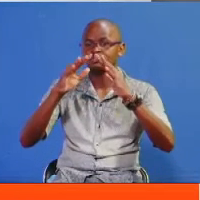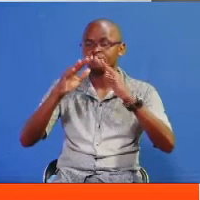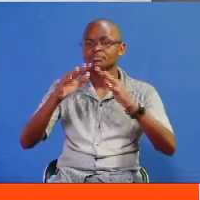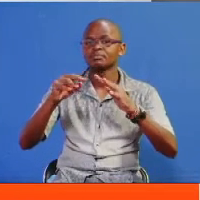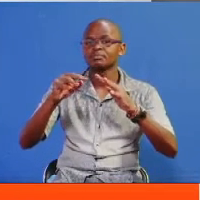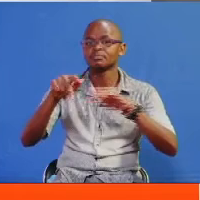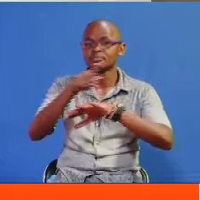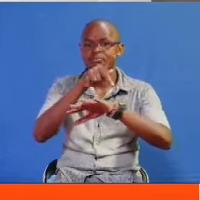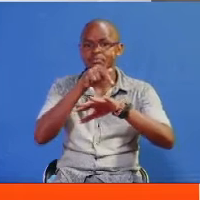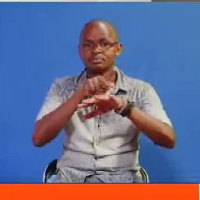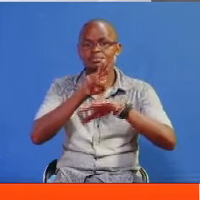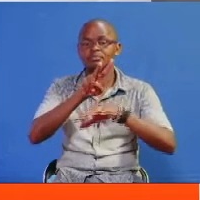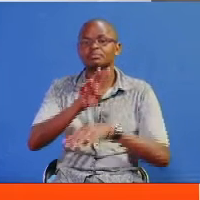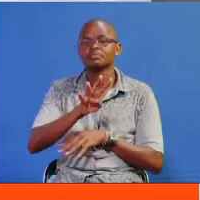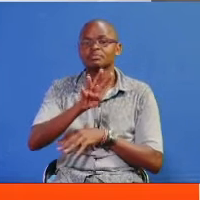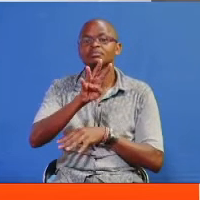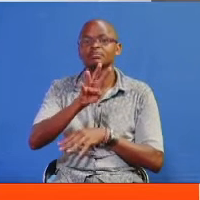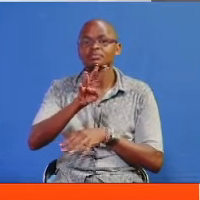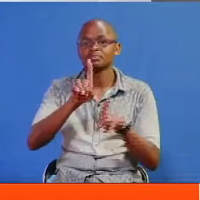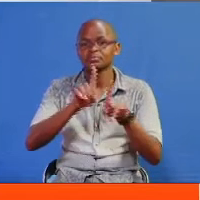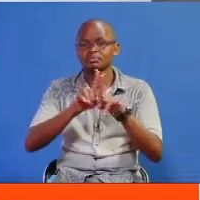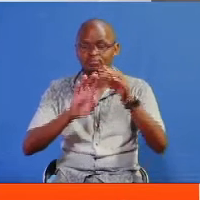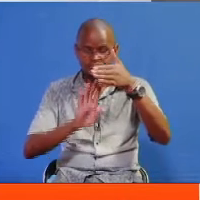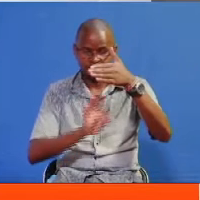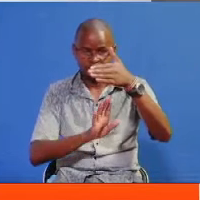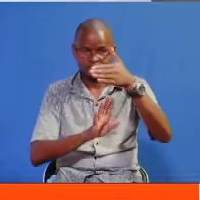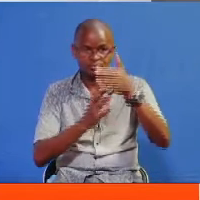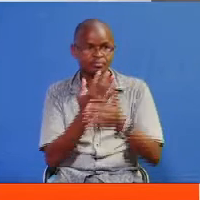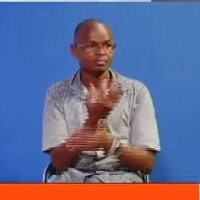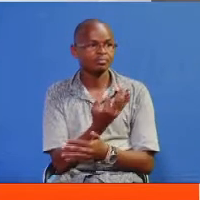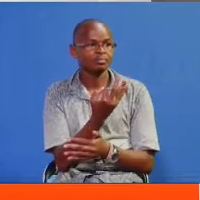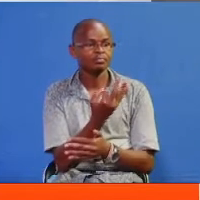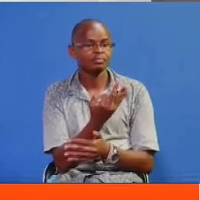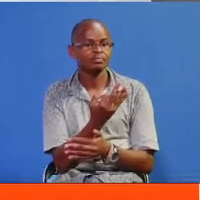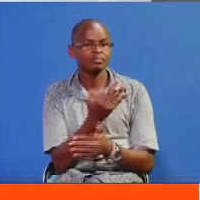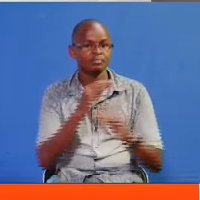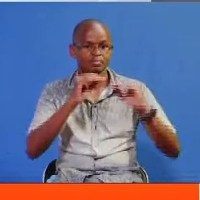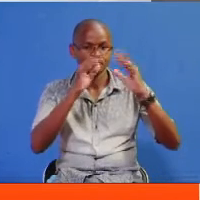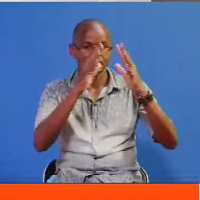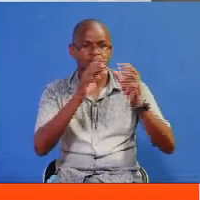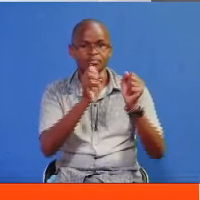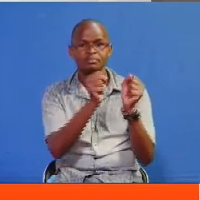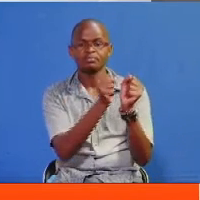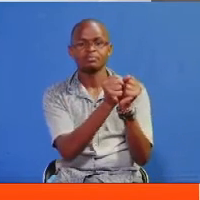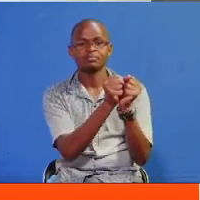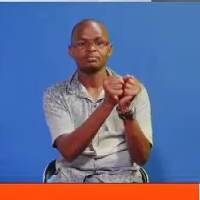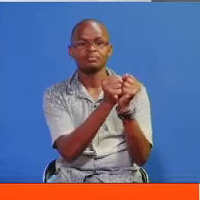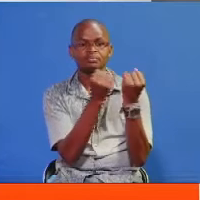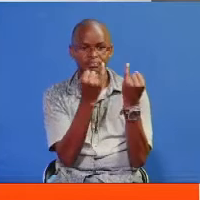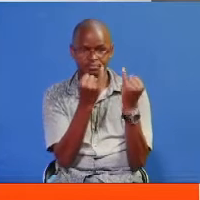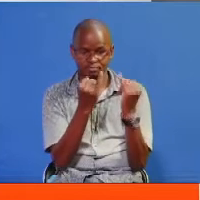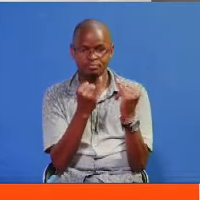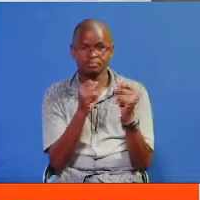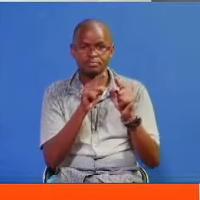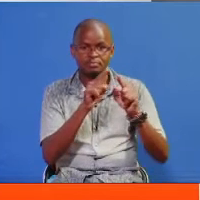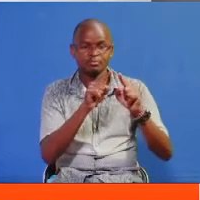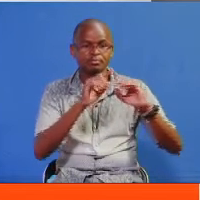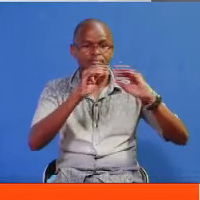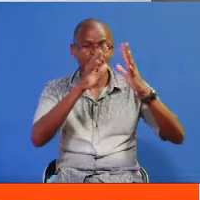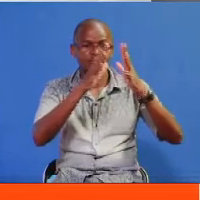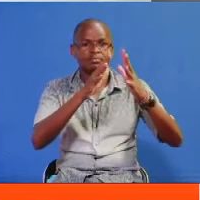wakuu 24, naibu walimu wakuu 3 na walimu 10. Kufikia sasa